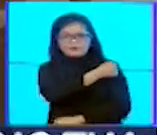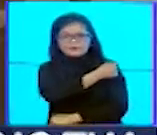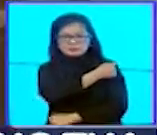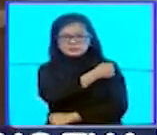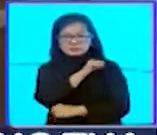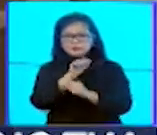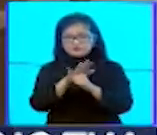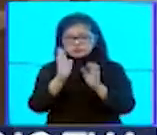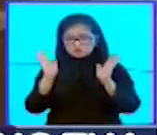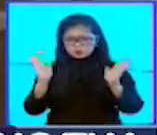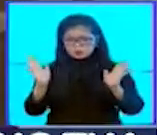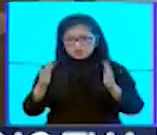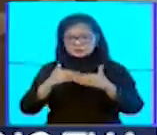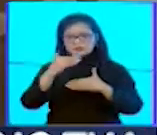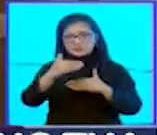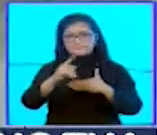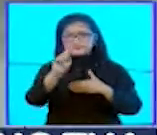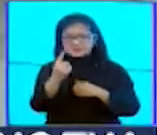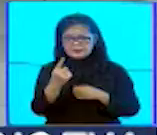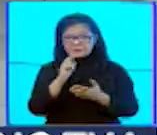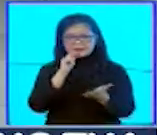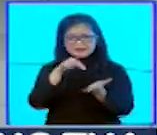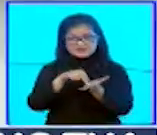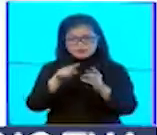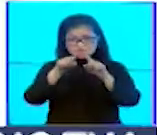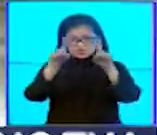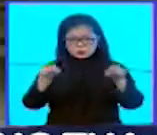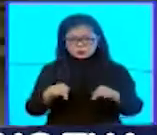COVID-19 minimal dosis pertama dan telah mendapat izin tertulis dari orang tua.